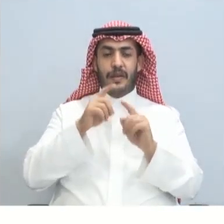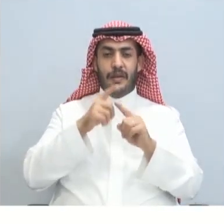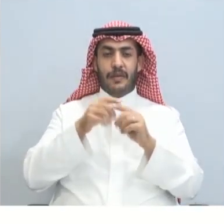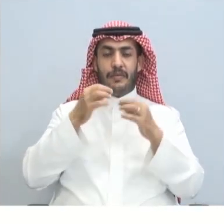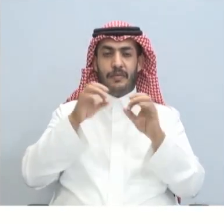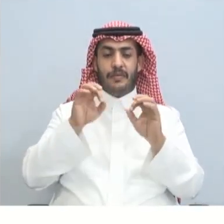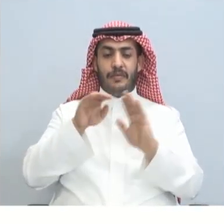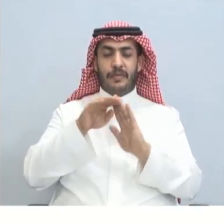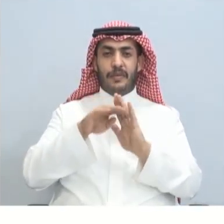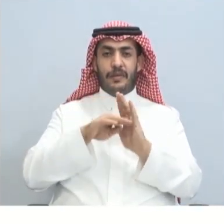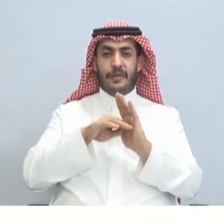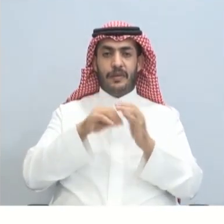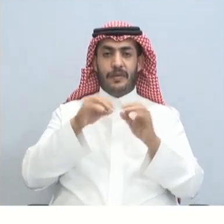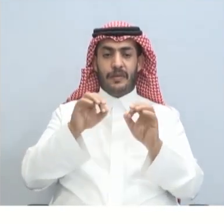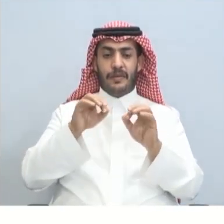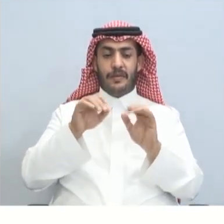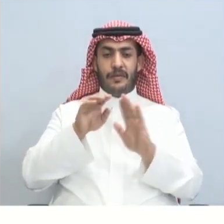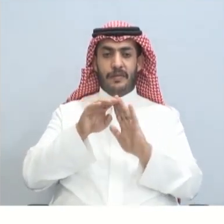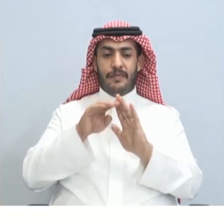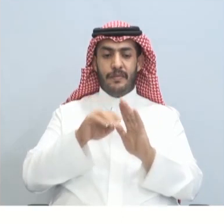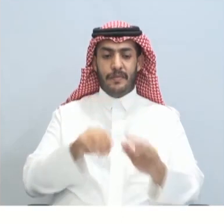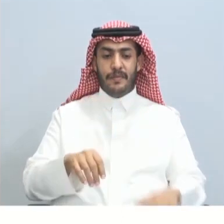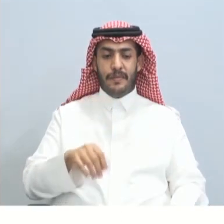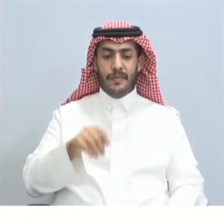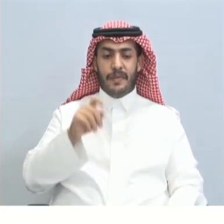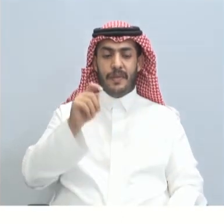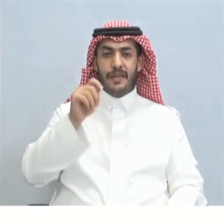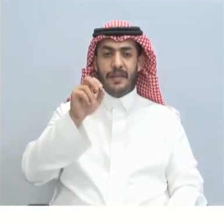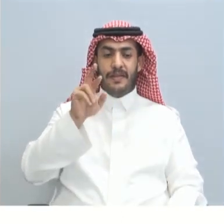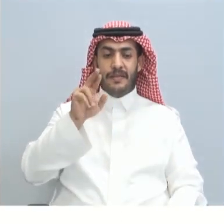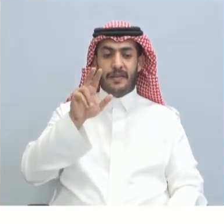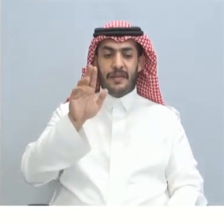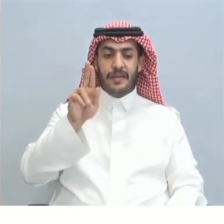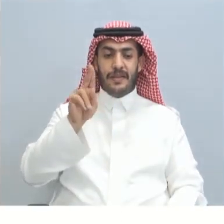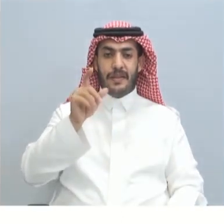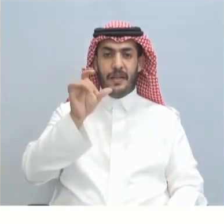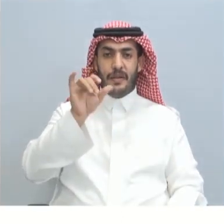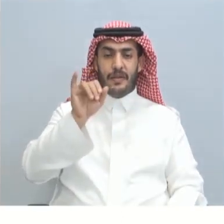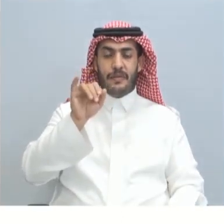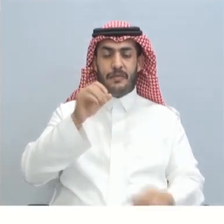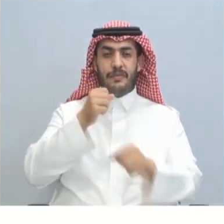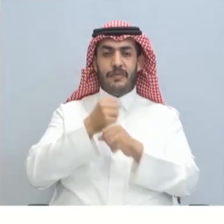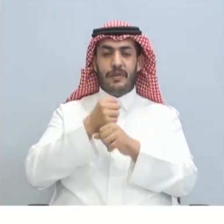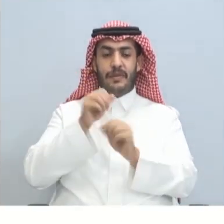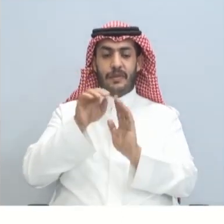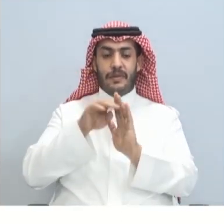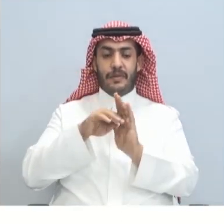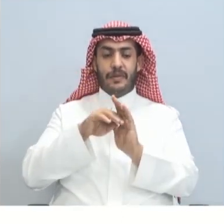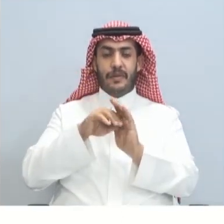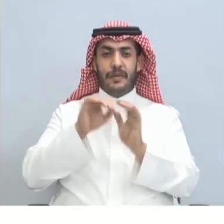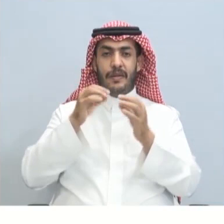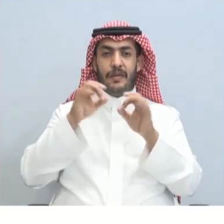ومصدر ومصدرها خام البوكسايت اما بالنسبه لفلز التيت تانيوم يستخرج من معدن